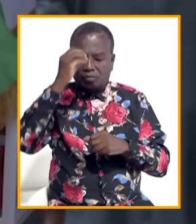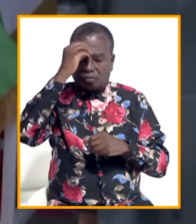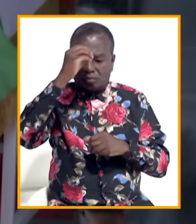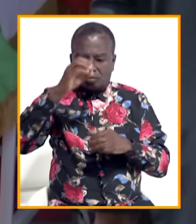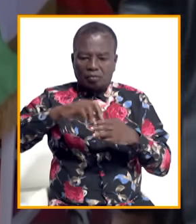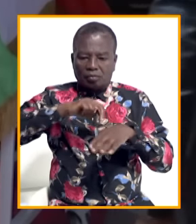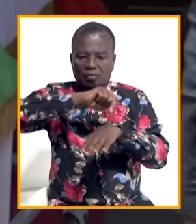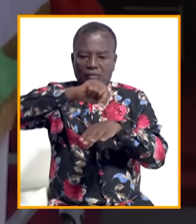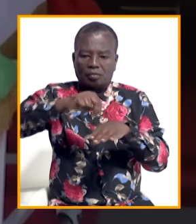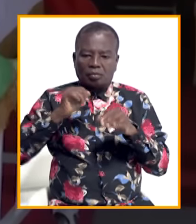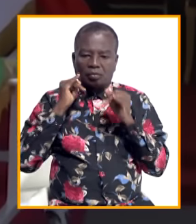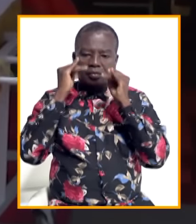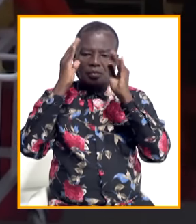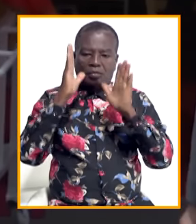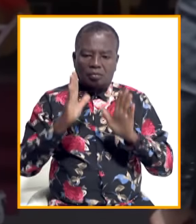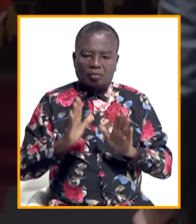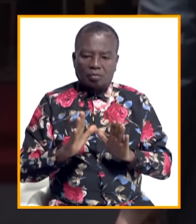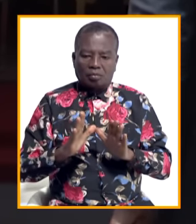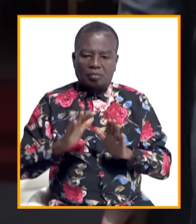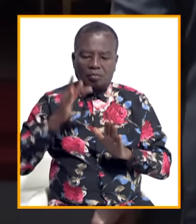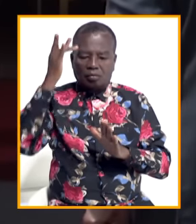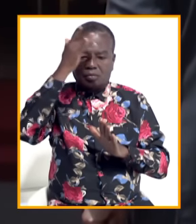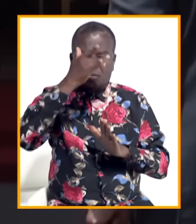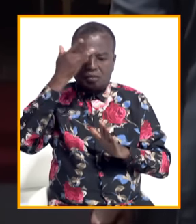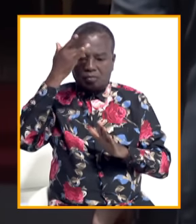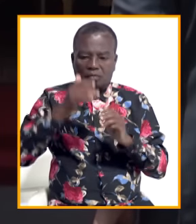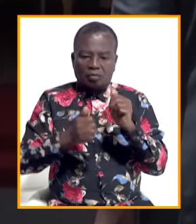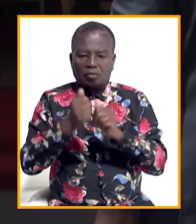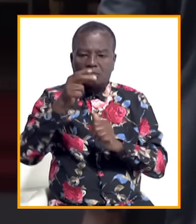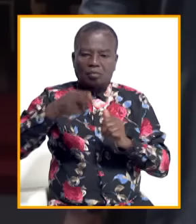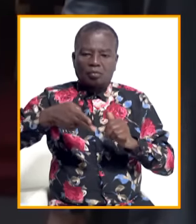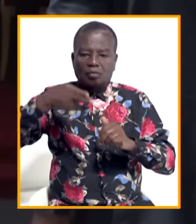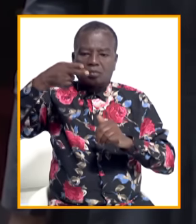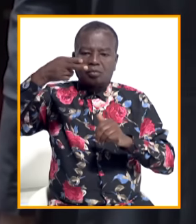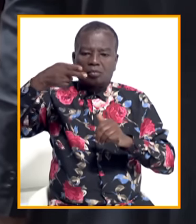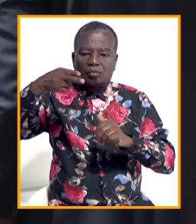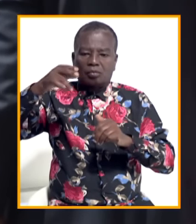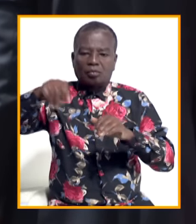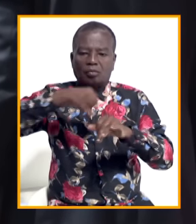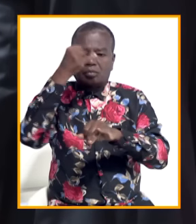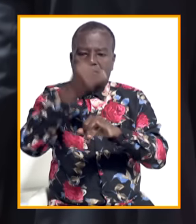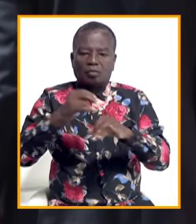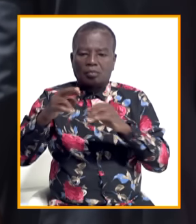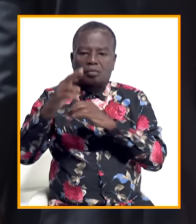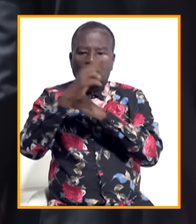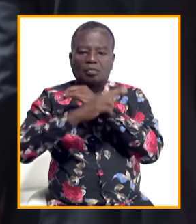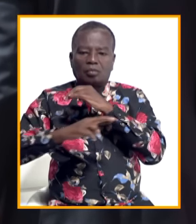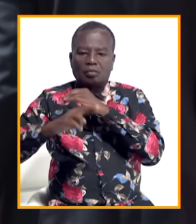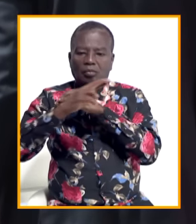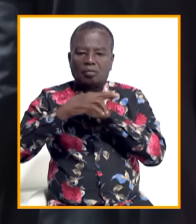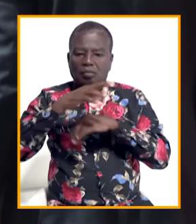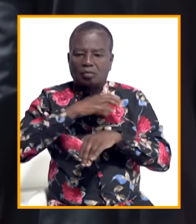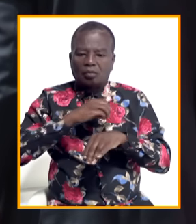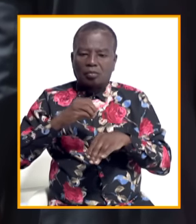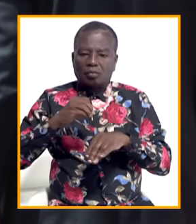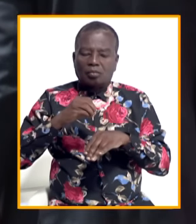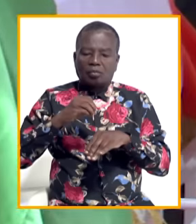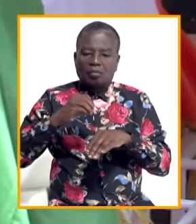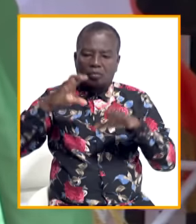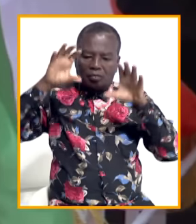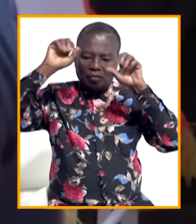nation ivoirienne, incarné par les plus hautes institutions de la République, en tête le président de la République Alassane